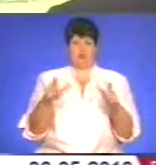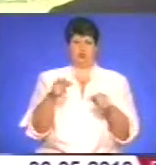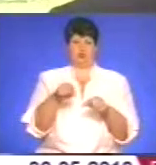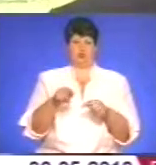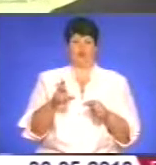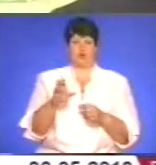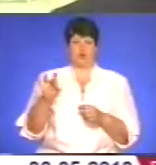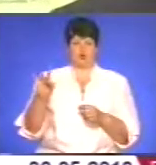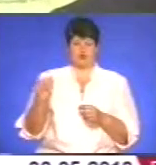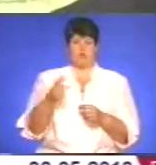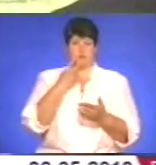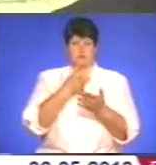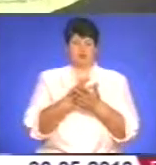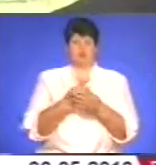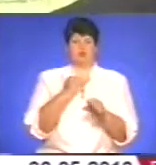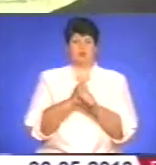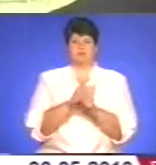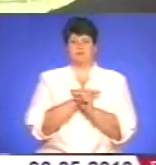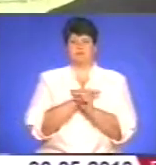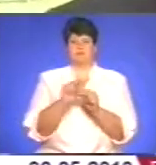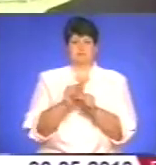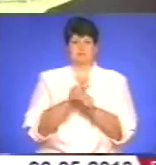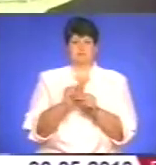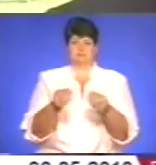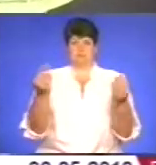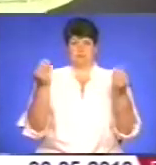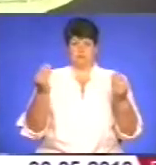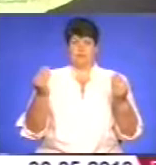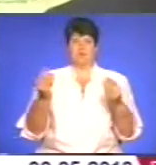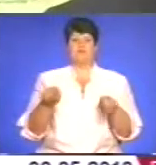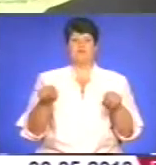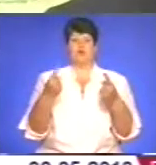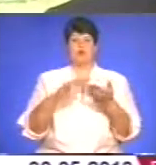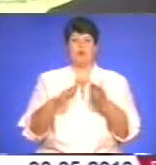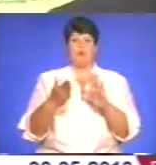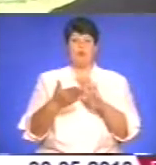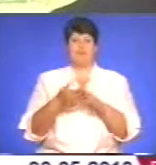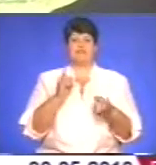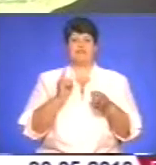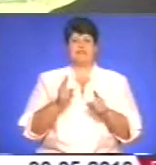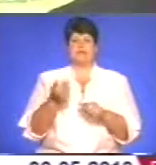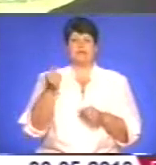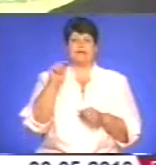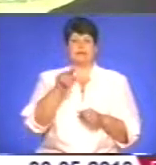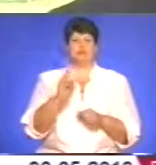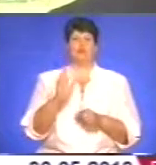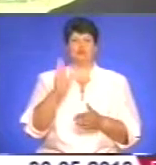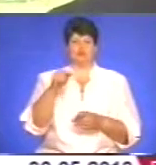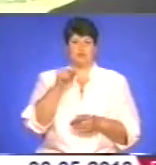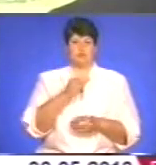Ви бачите, що тут зроблений сучасний ремонт, тут створені умови дійсно для тих, хто тут буде